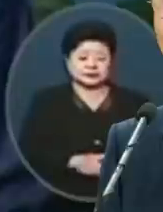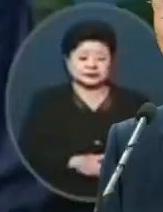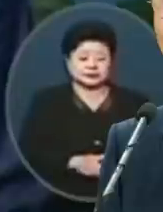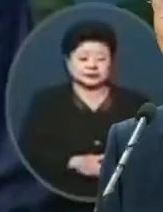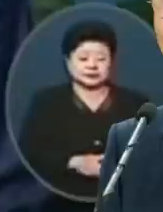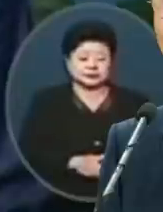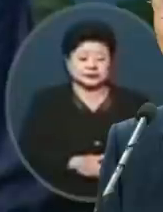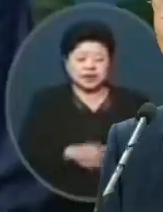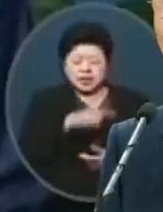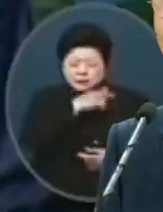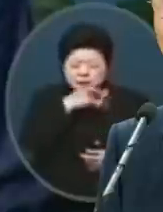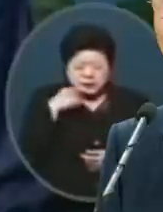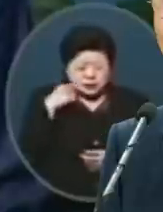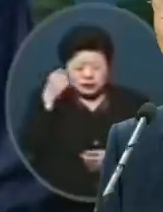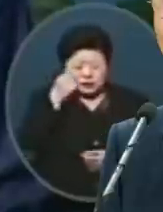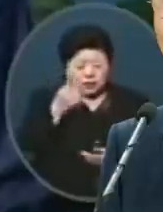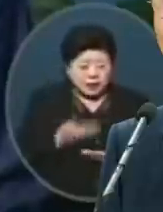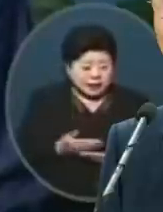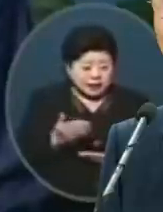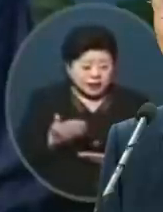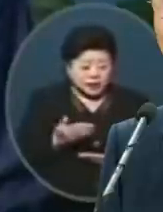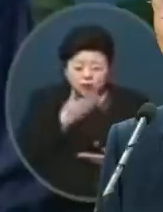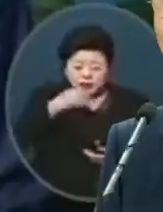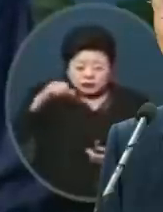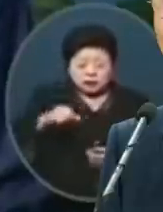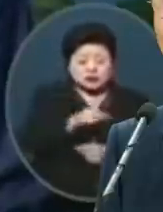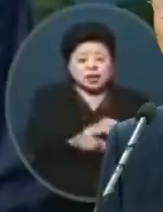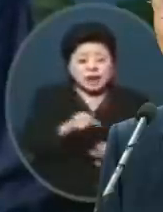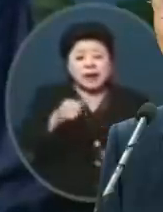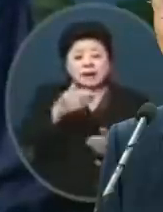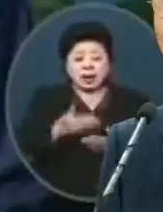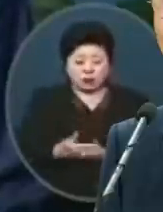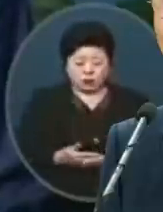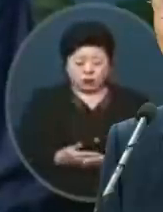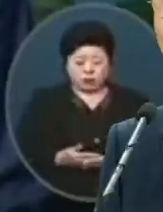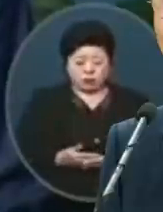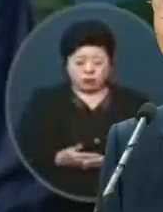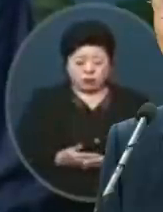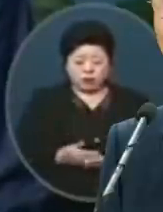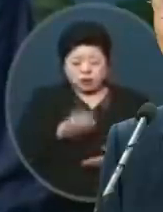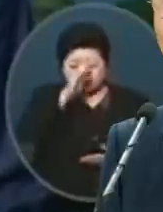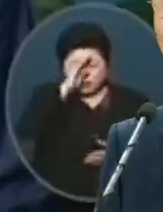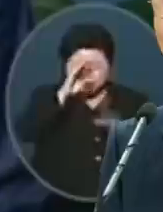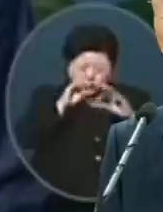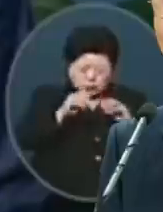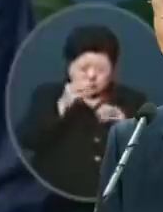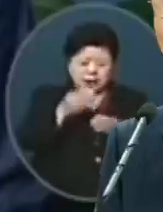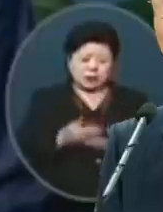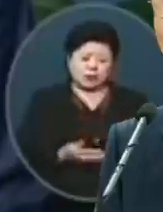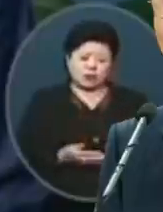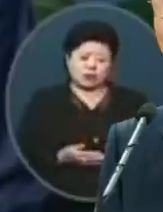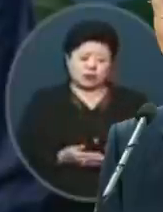피로 인하여 성령을 받게 되고 저주에서 해방되고 질병에서 고침받고